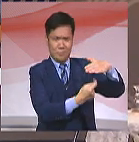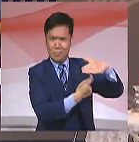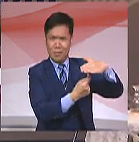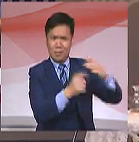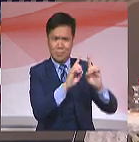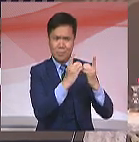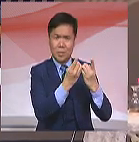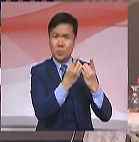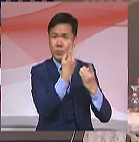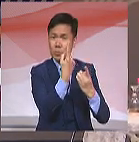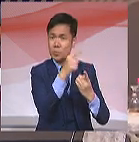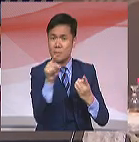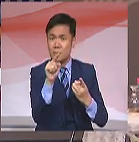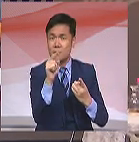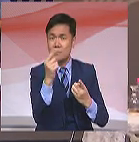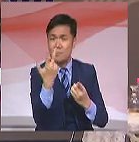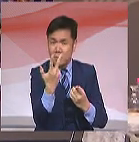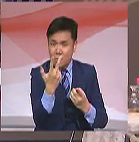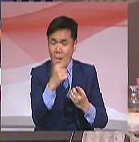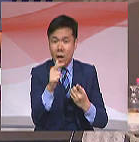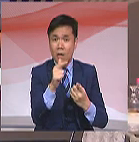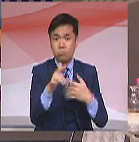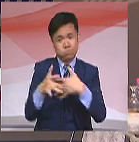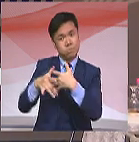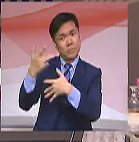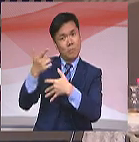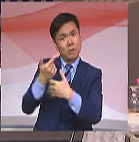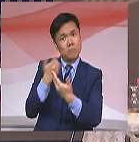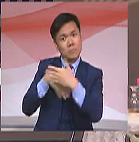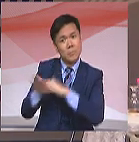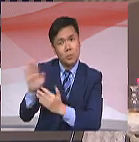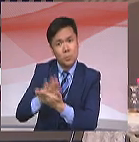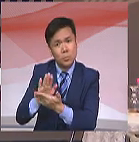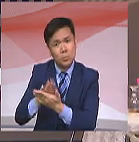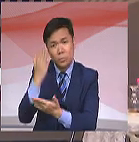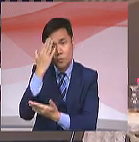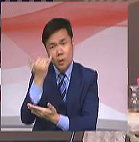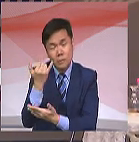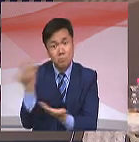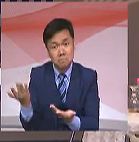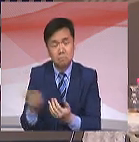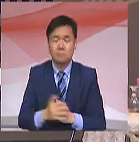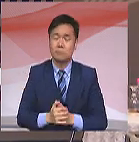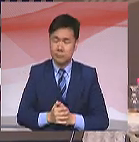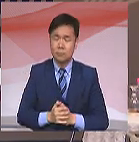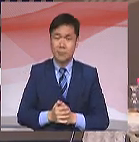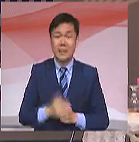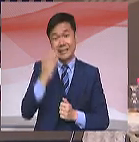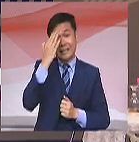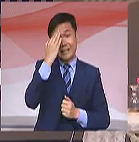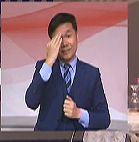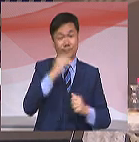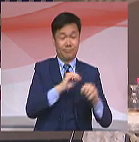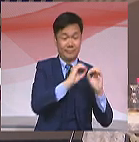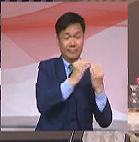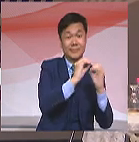1 dan tahun 2 hadir lebih awal ke sekolah. Seperti yang mana yang kita tahu, anak-anak ini